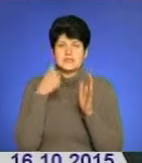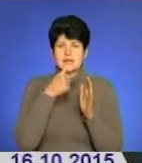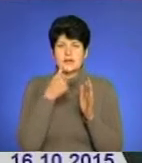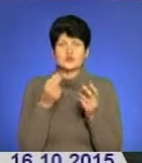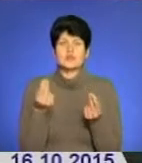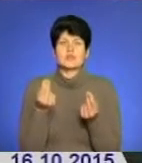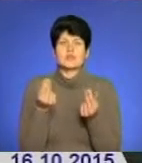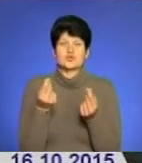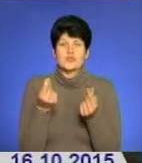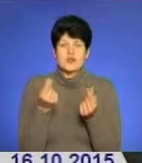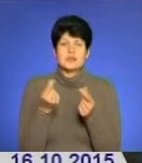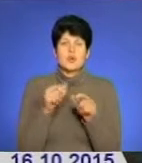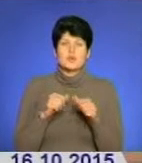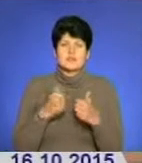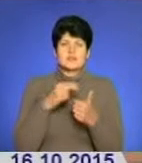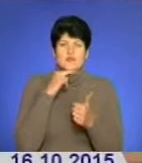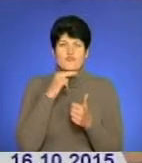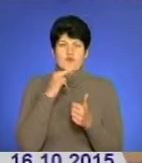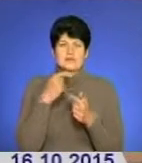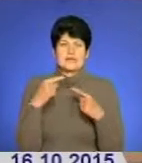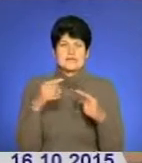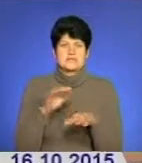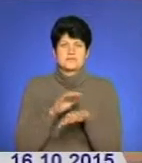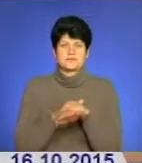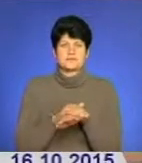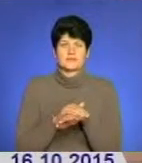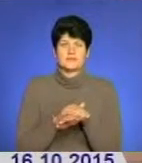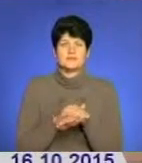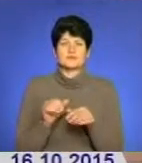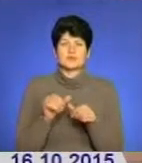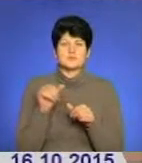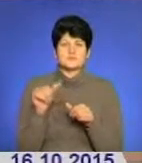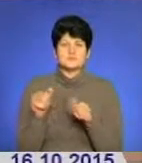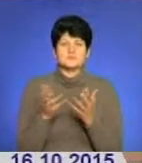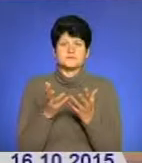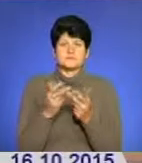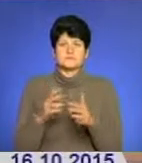щодо фінансування, комісія звертає увагу на різні фактори, зокрема й на кількість пропозицій.